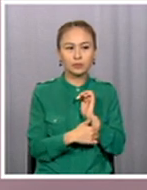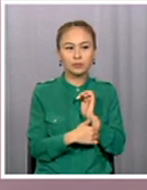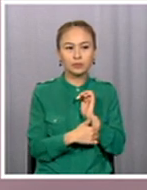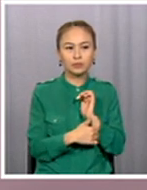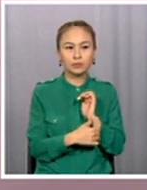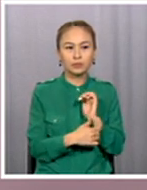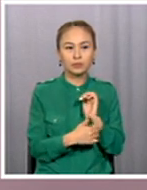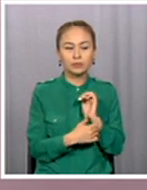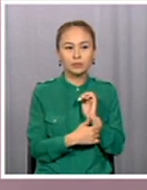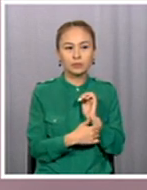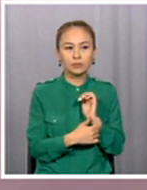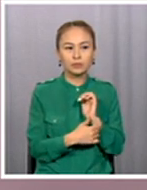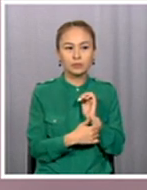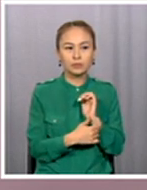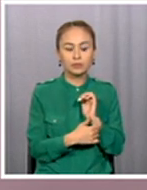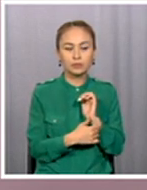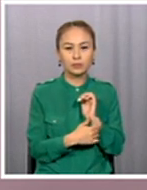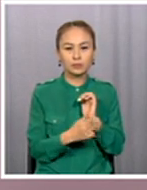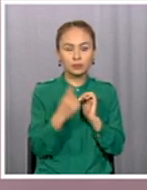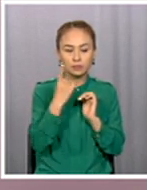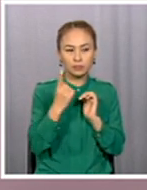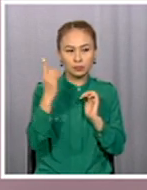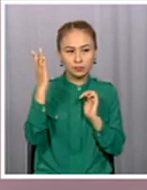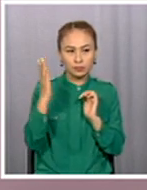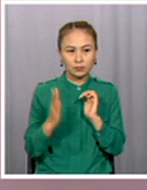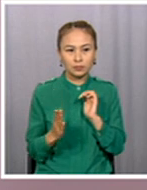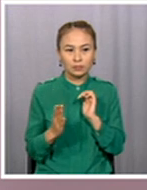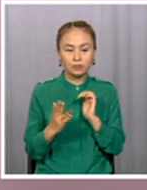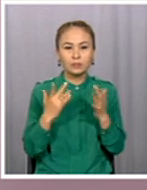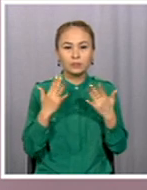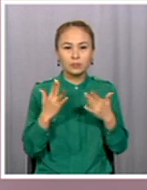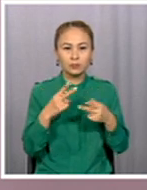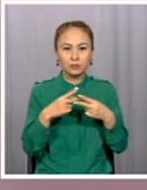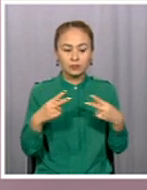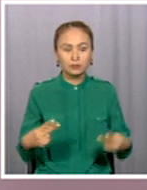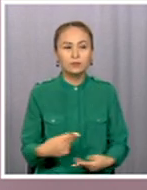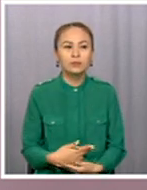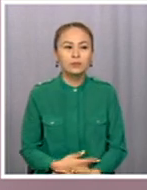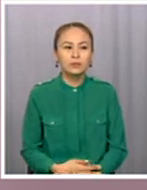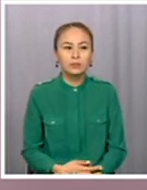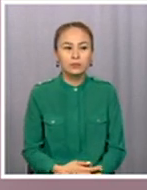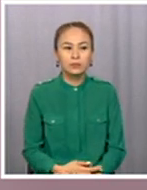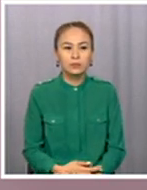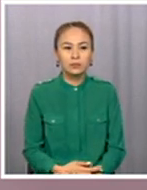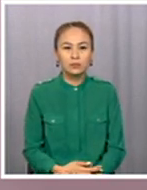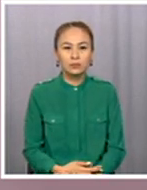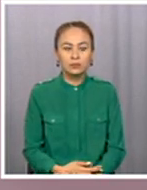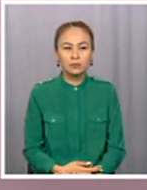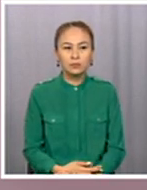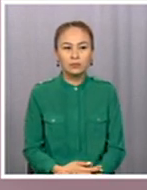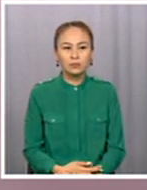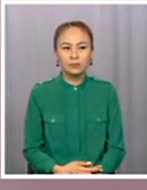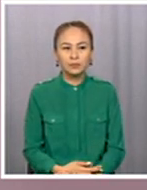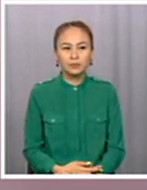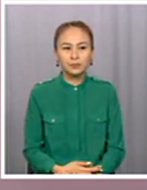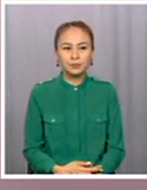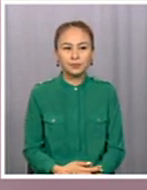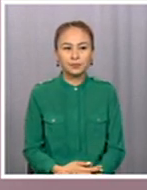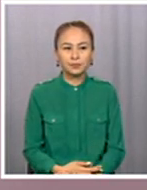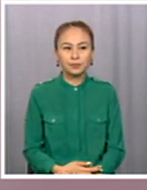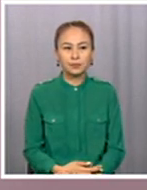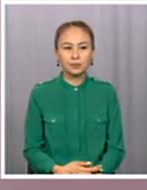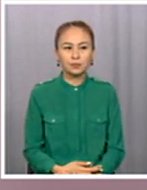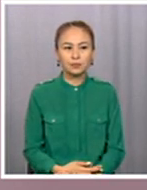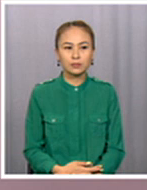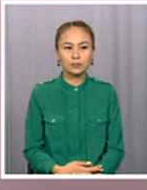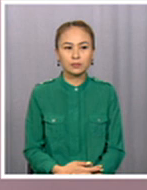Демек, шаршының бір қабырғасы қаншаға тең деп ойлайсыңдар? Дұрыс айтасыңдар. Шаршының бір